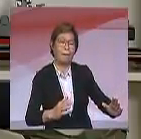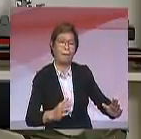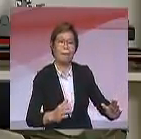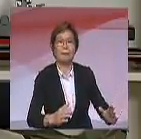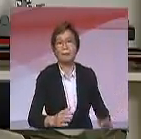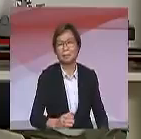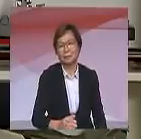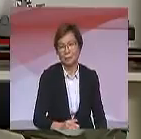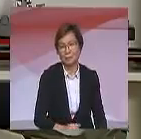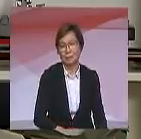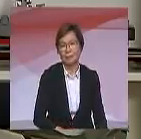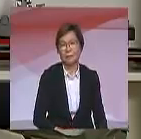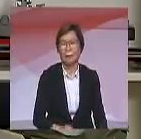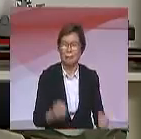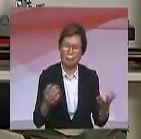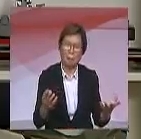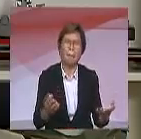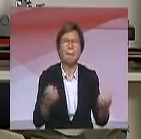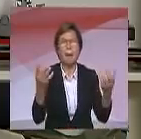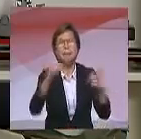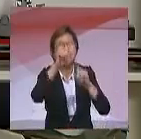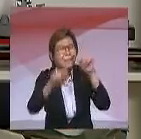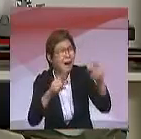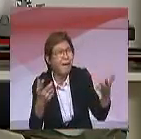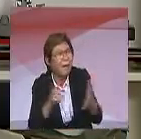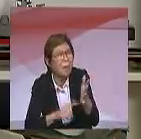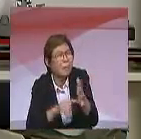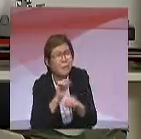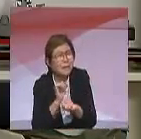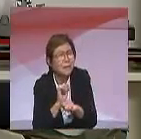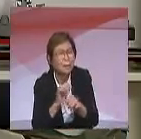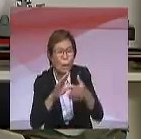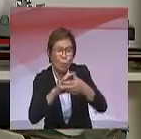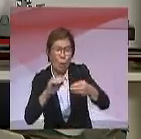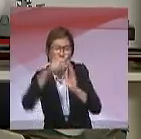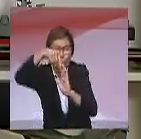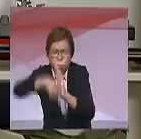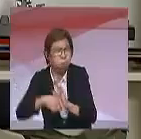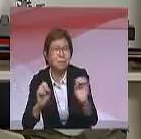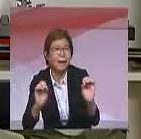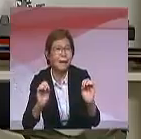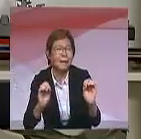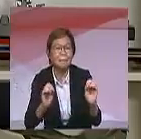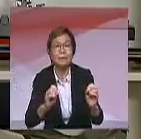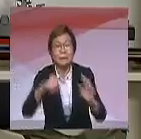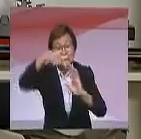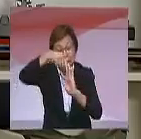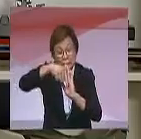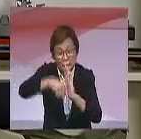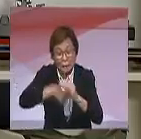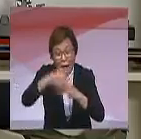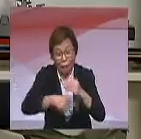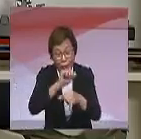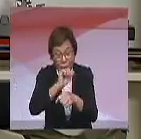ramai yang tanya apakah jenis pekerjaan lagi kerana saya tidak sebut dengan detail tadi. Ya, jadi detail tentang